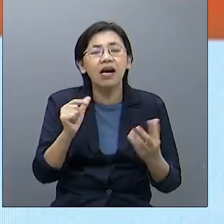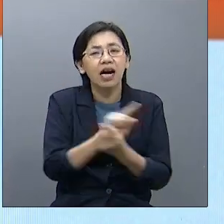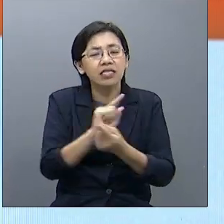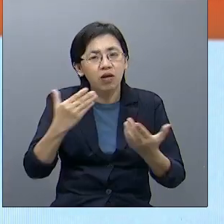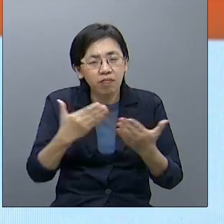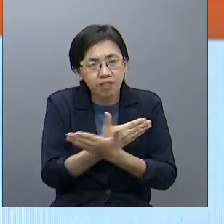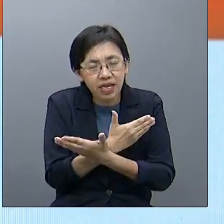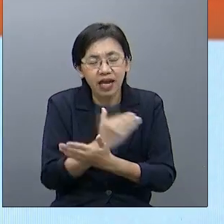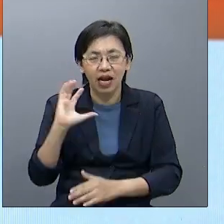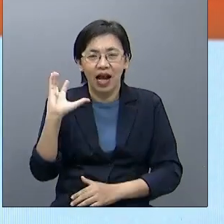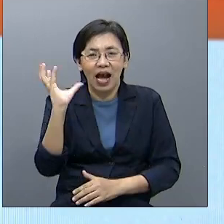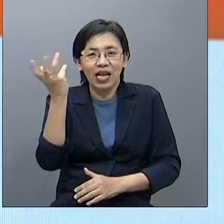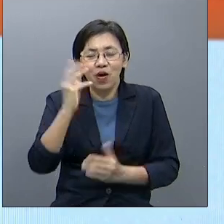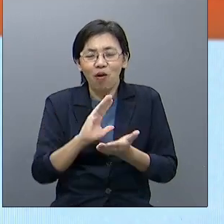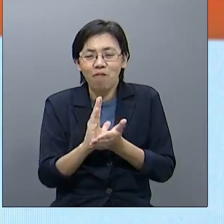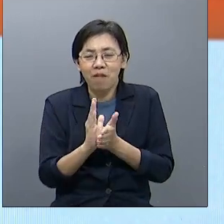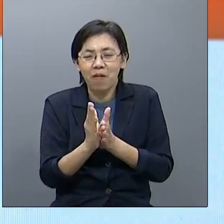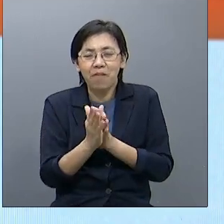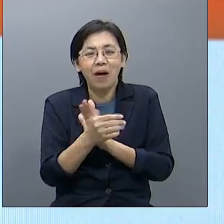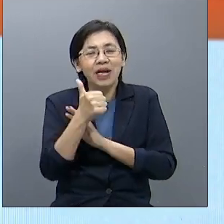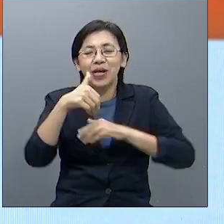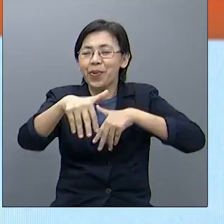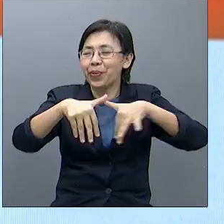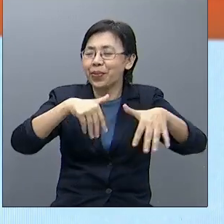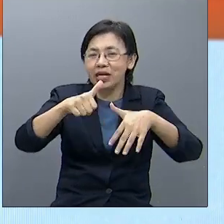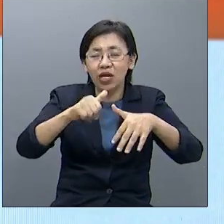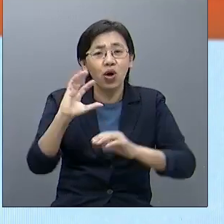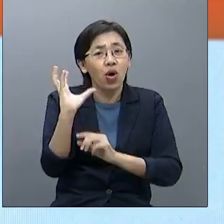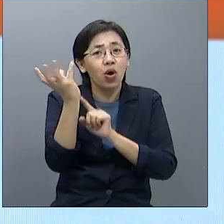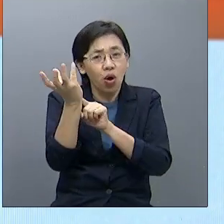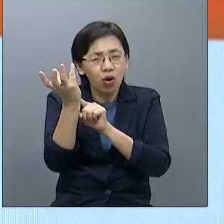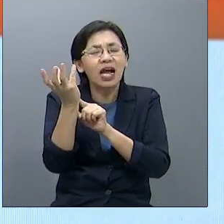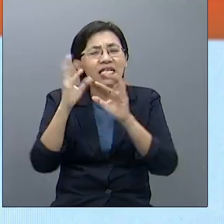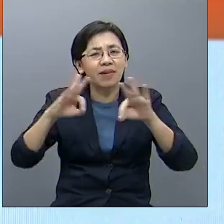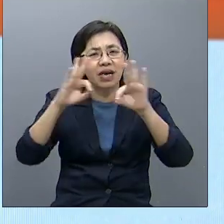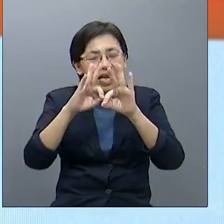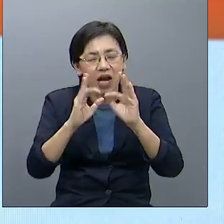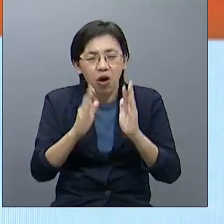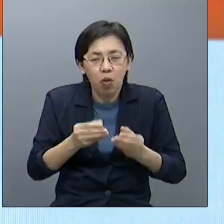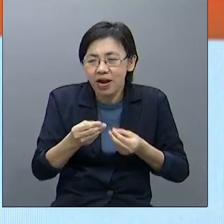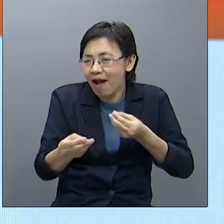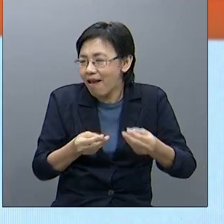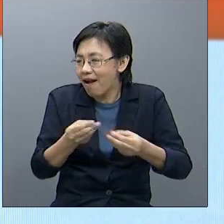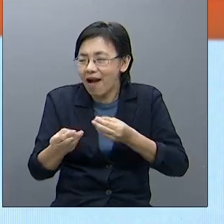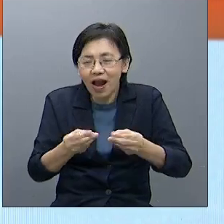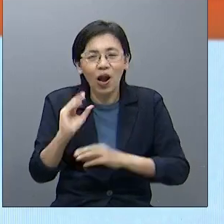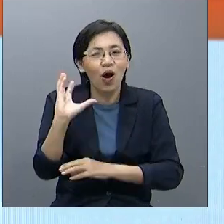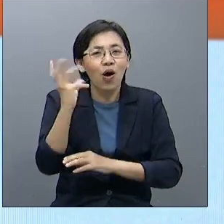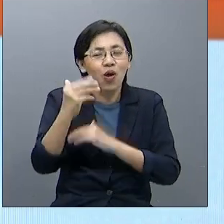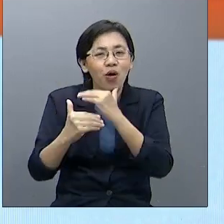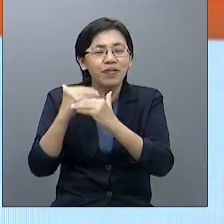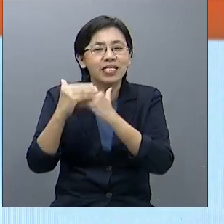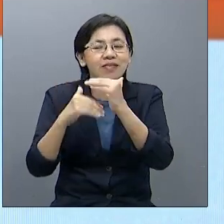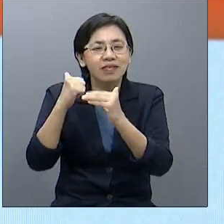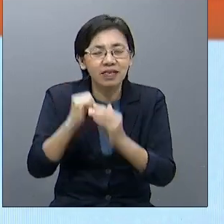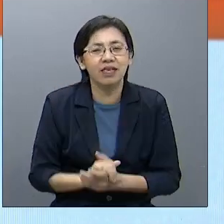กใบนี้ให้น่าอยู่ยิ่งขึ้นโลกของเรานั้นขับเคลื่อนไปด้วยพลังศรัทธาและการให้นั่นเองค่ะและที่สำคัญอย่าลืมเผื่อแผ่